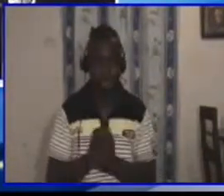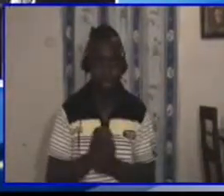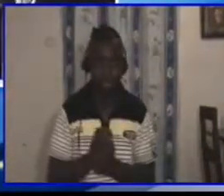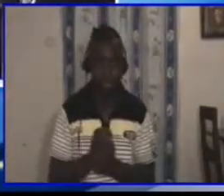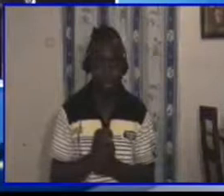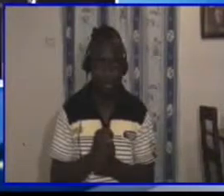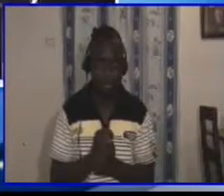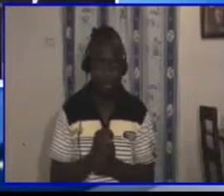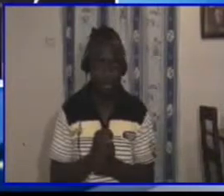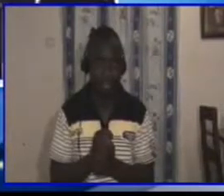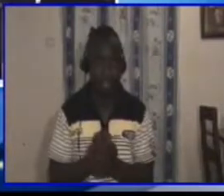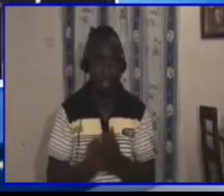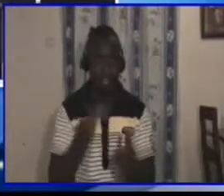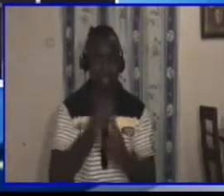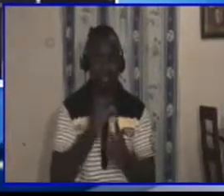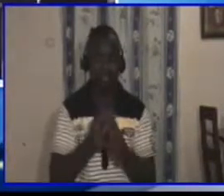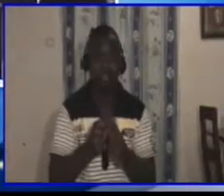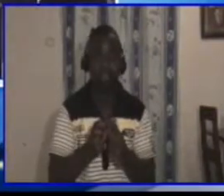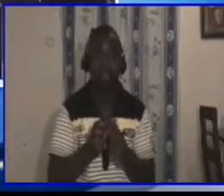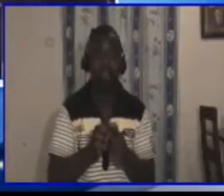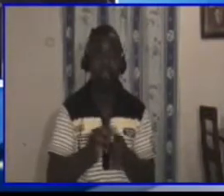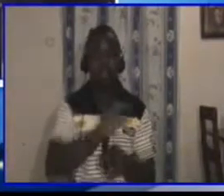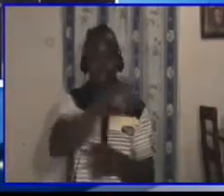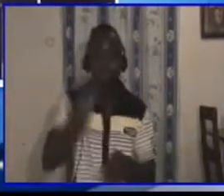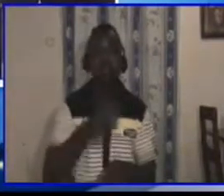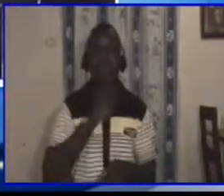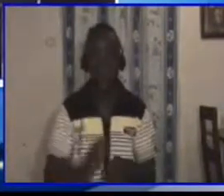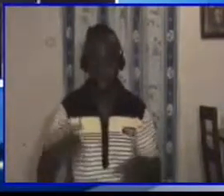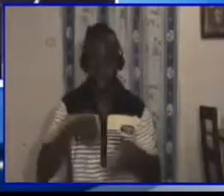perché ce li eterna passeranno